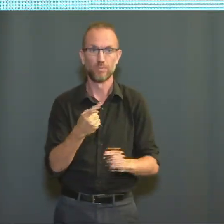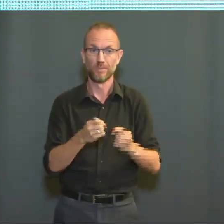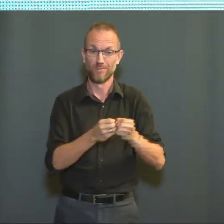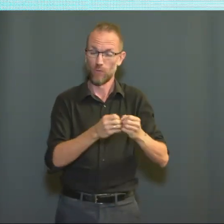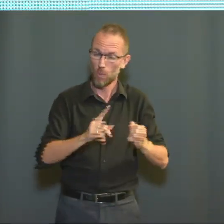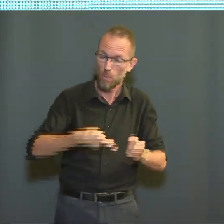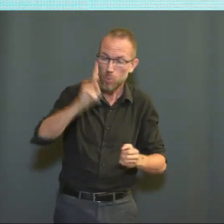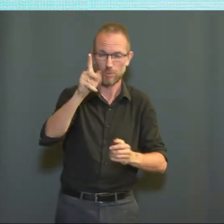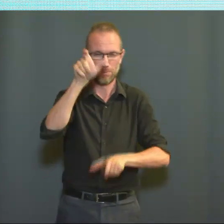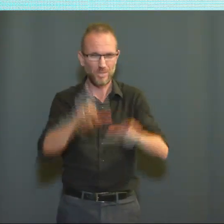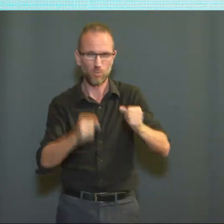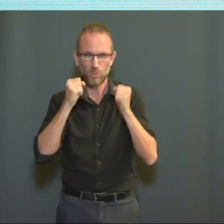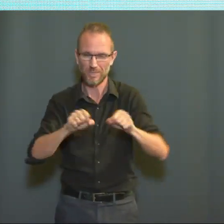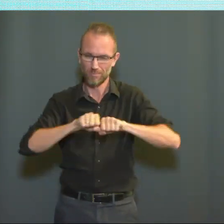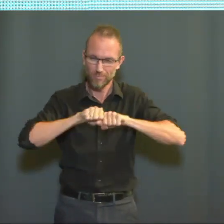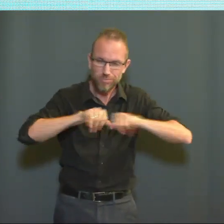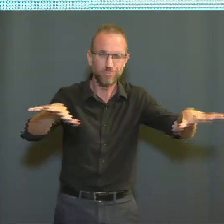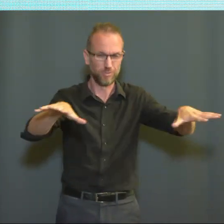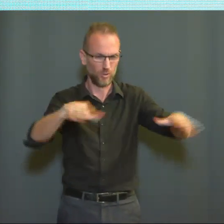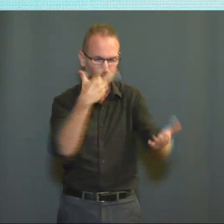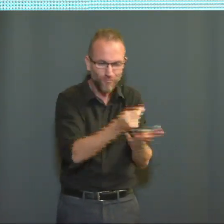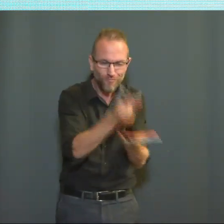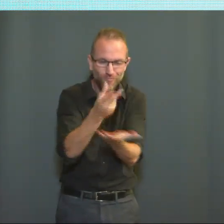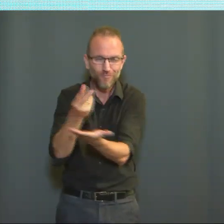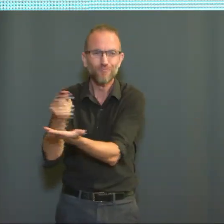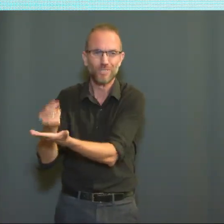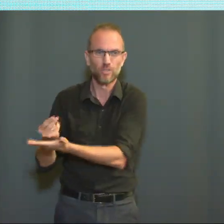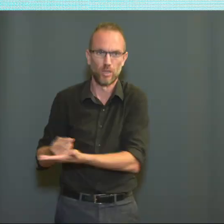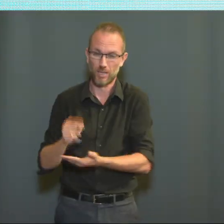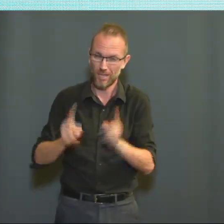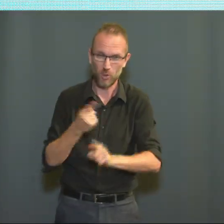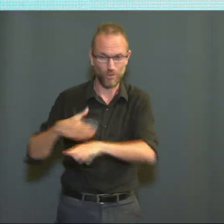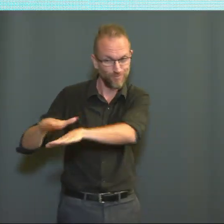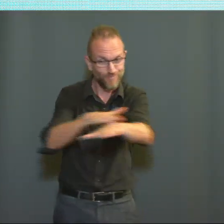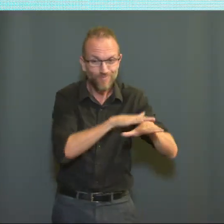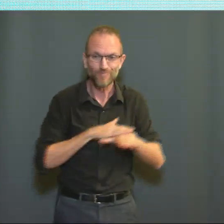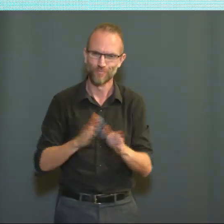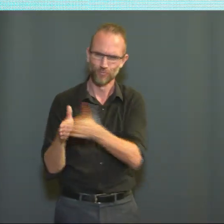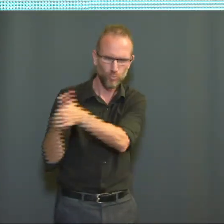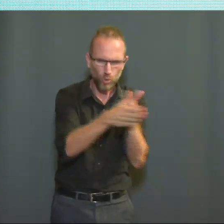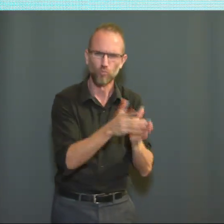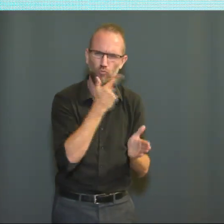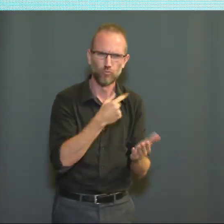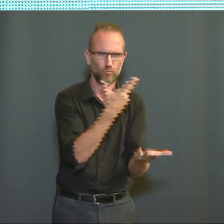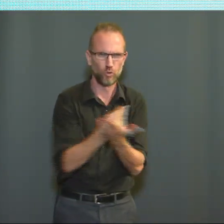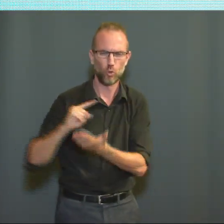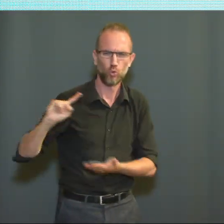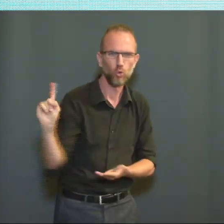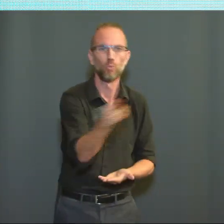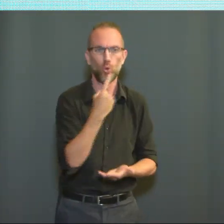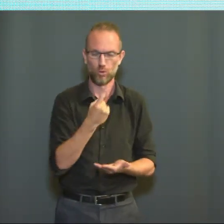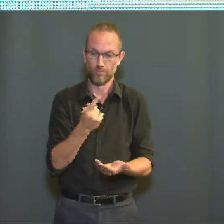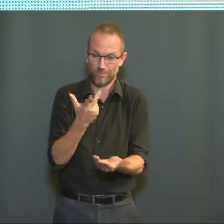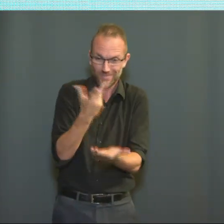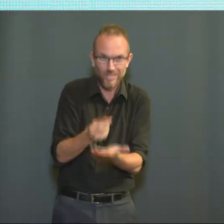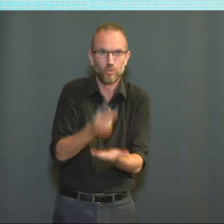l'installent et l'utilisent. C'est pourquoi je vous invite toutes et tous à télécharger et à